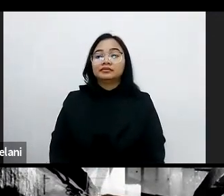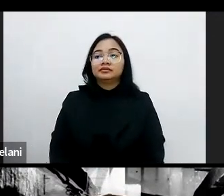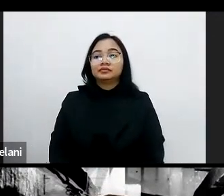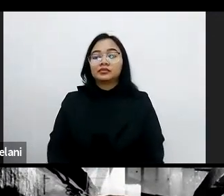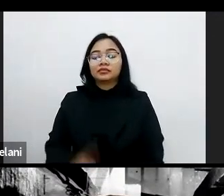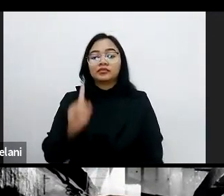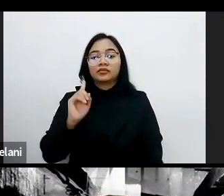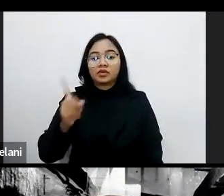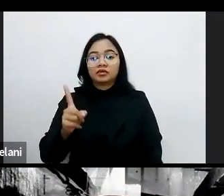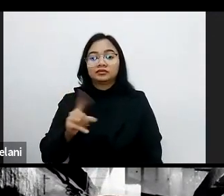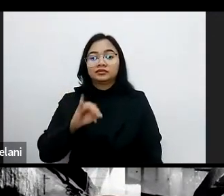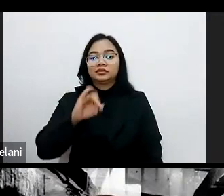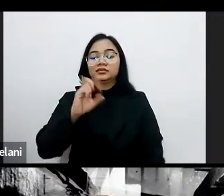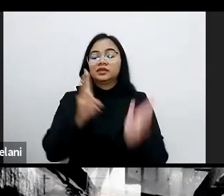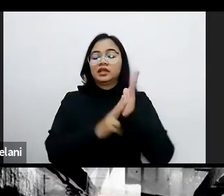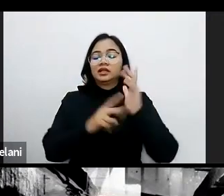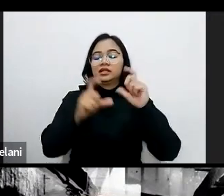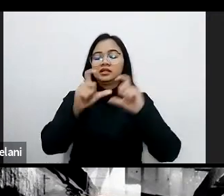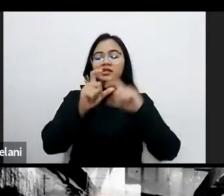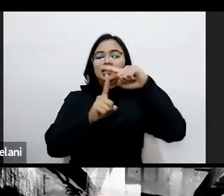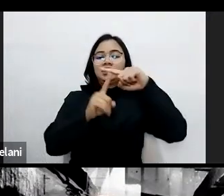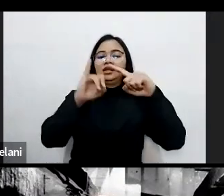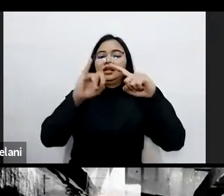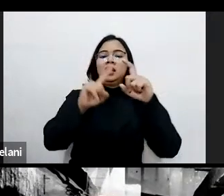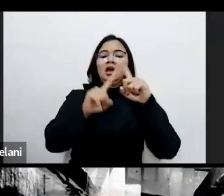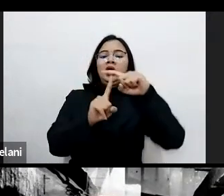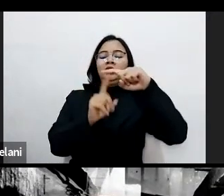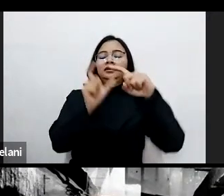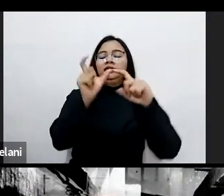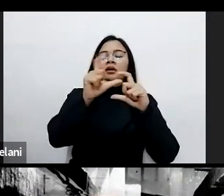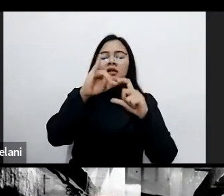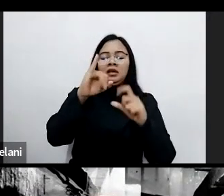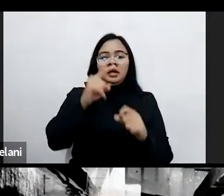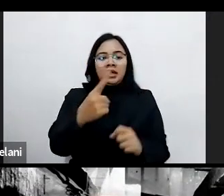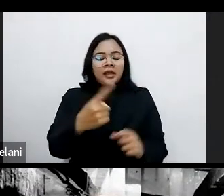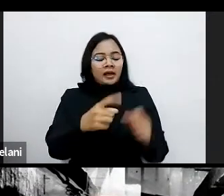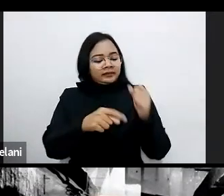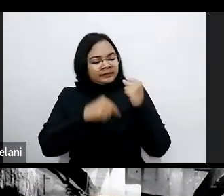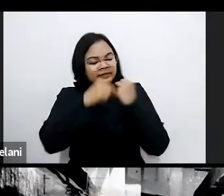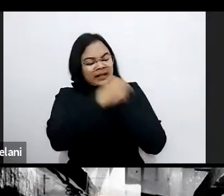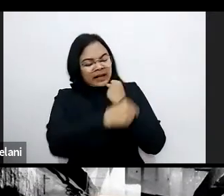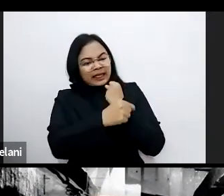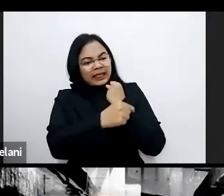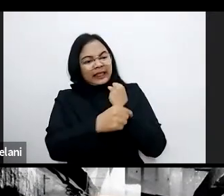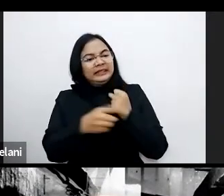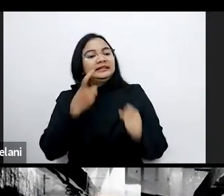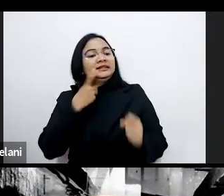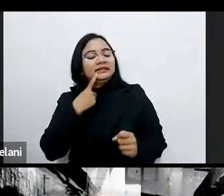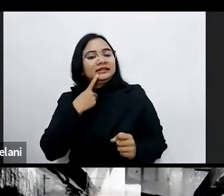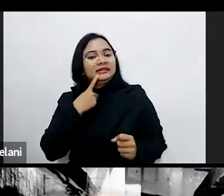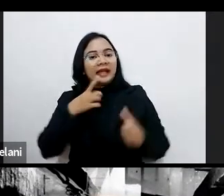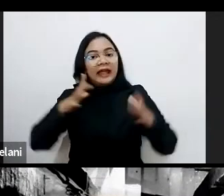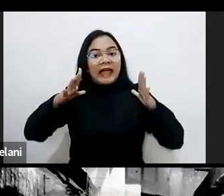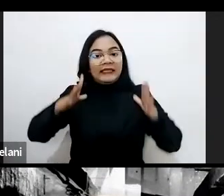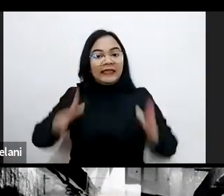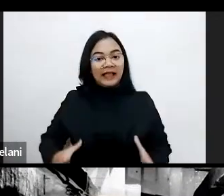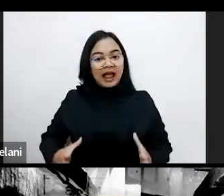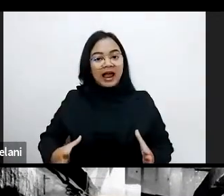oleh satu apa yang disebut dengan etika akademik ya, etika akademik, dan